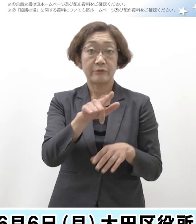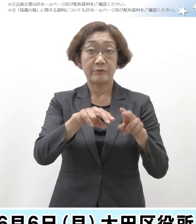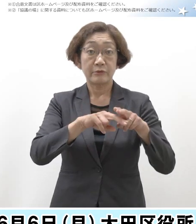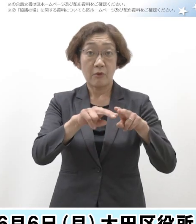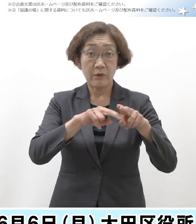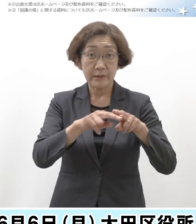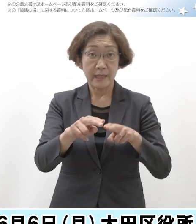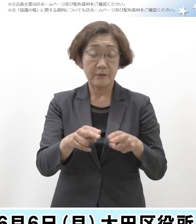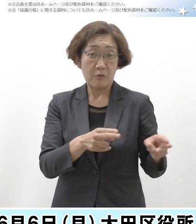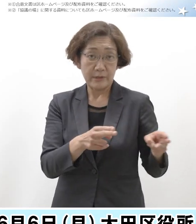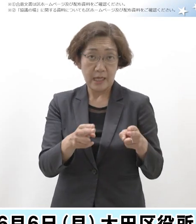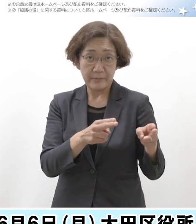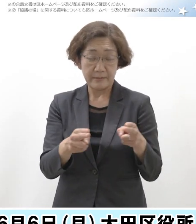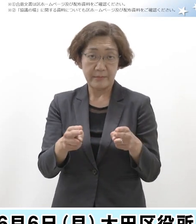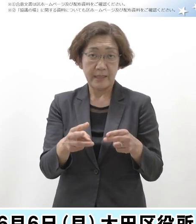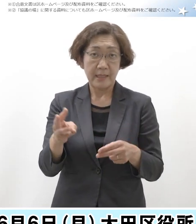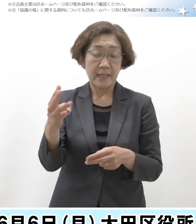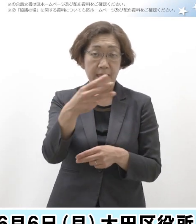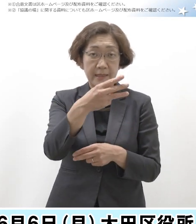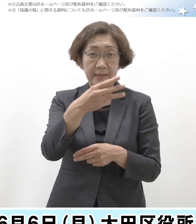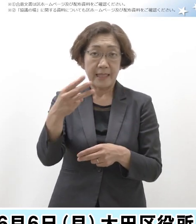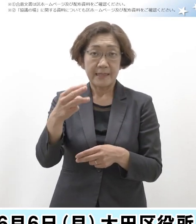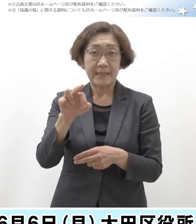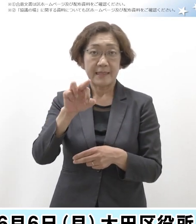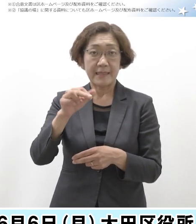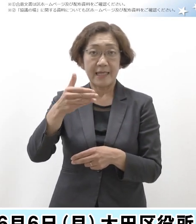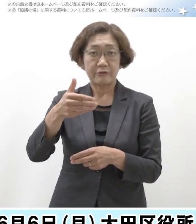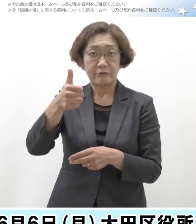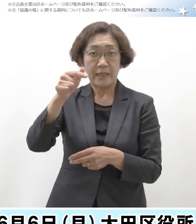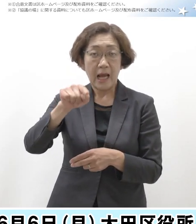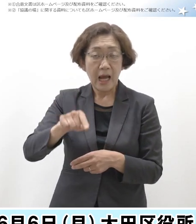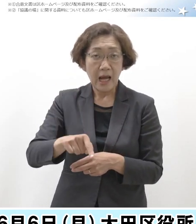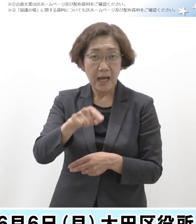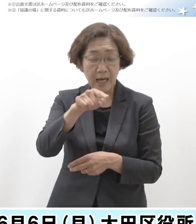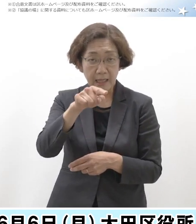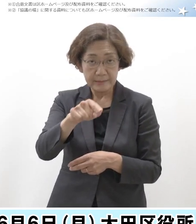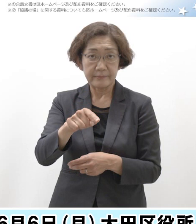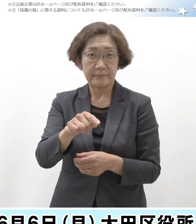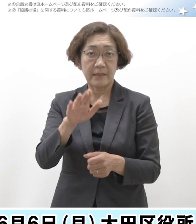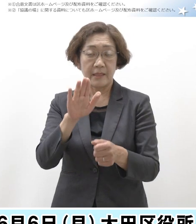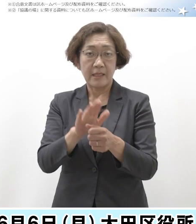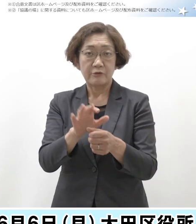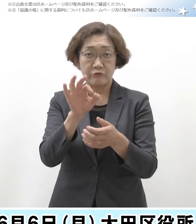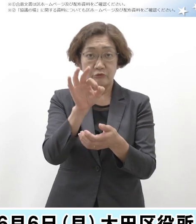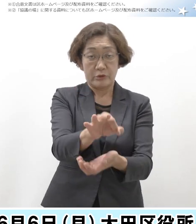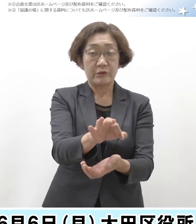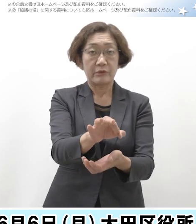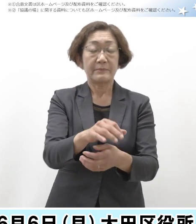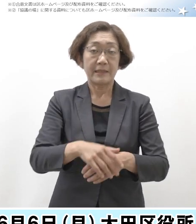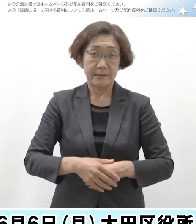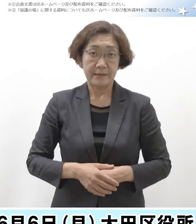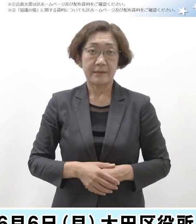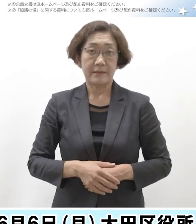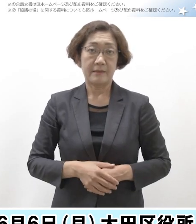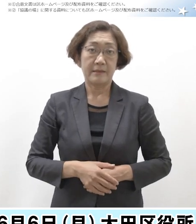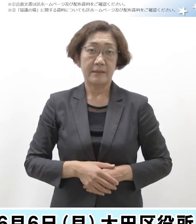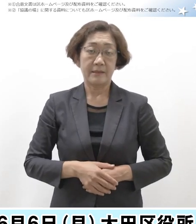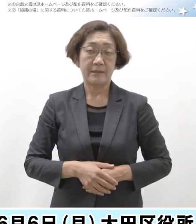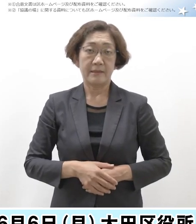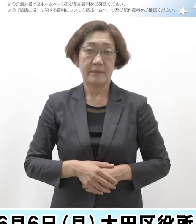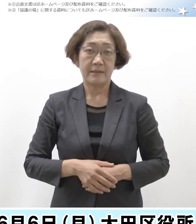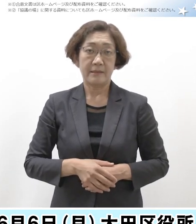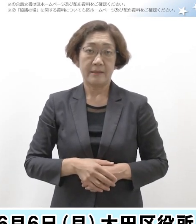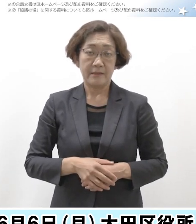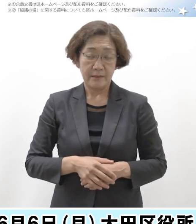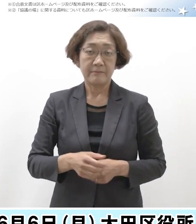る第三セクターに出資、都市鉄道利便増進事業の採択に向けた